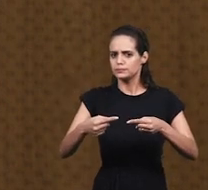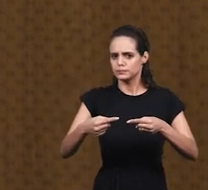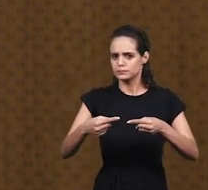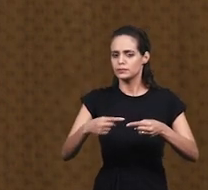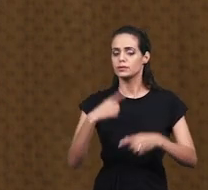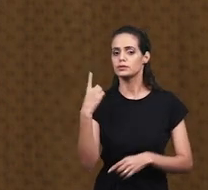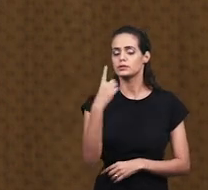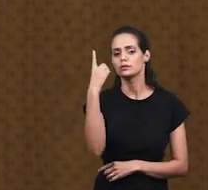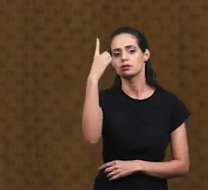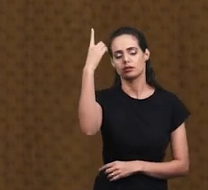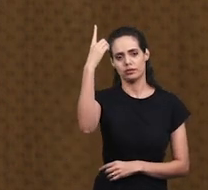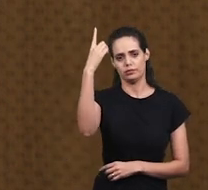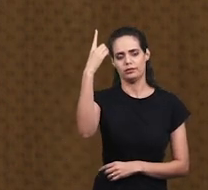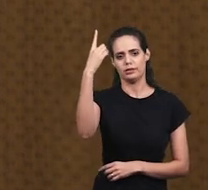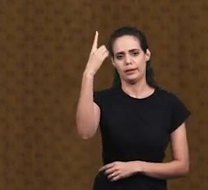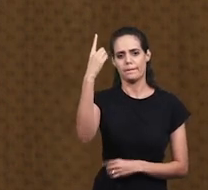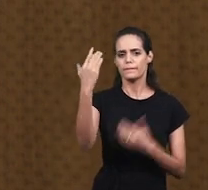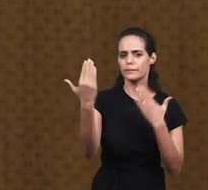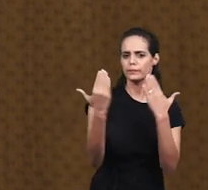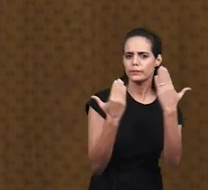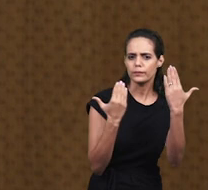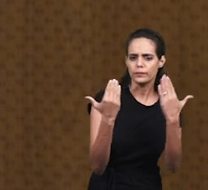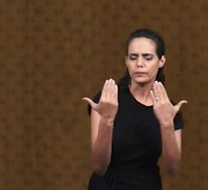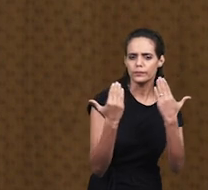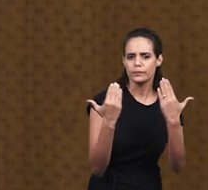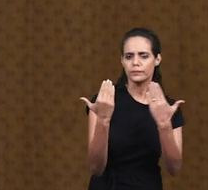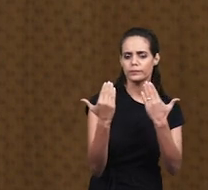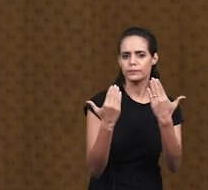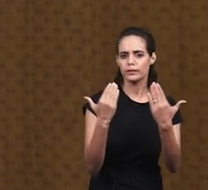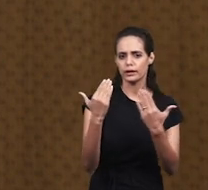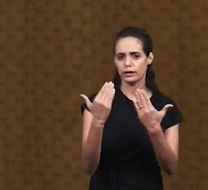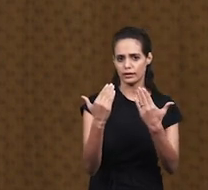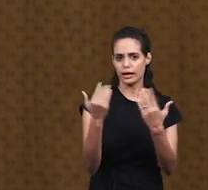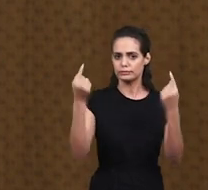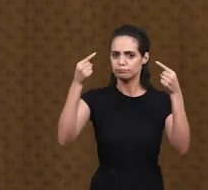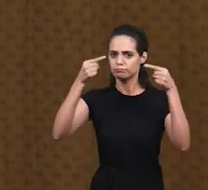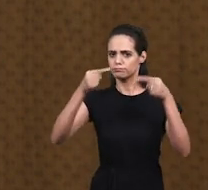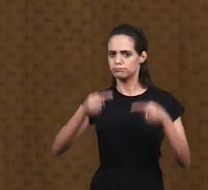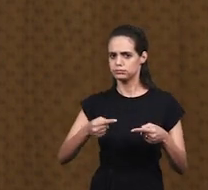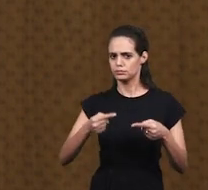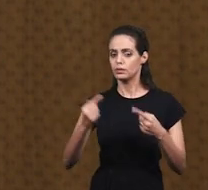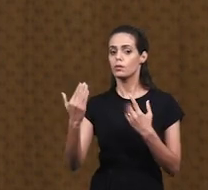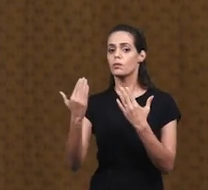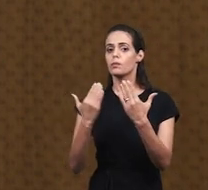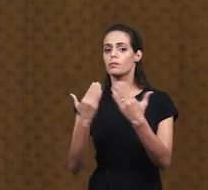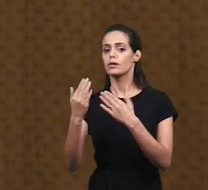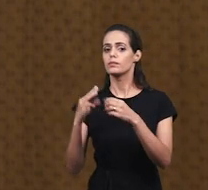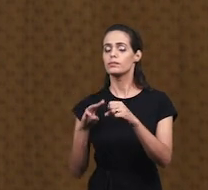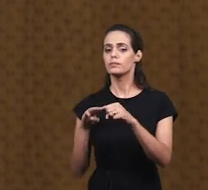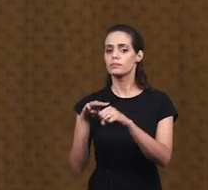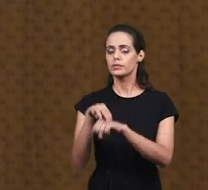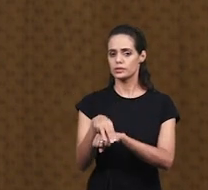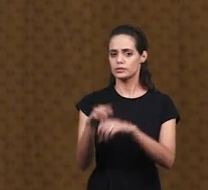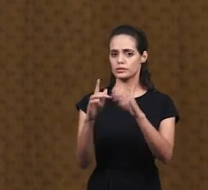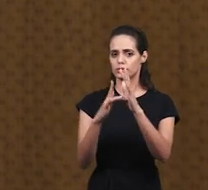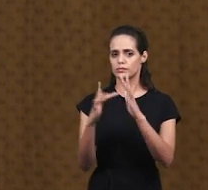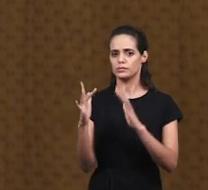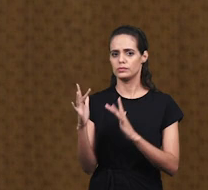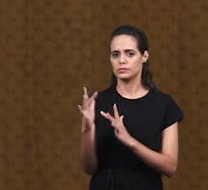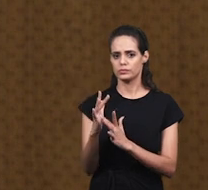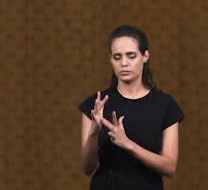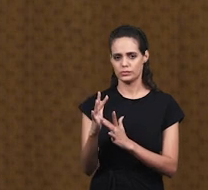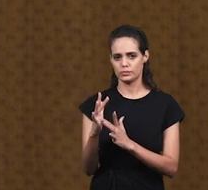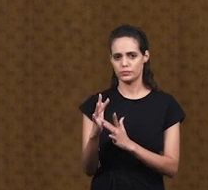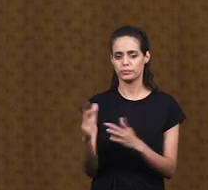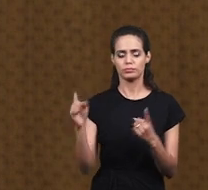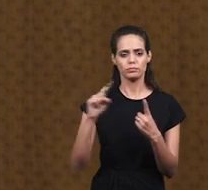faire une comparaison de cela avec le ministère du Seigneur Jésus. La première grande